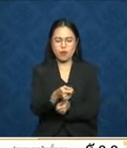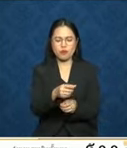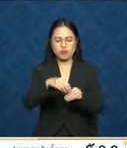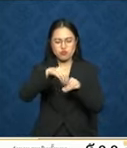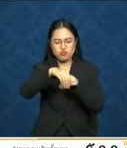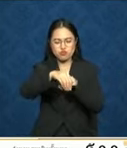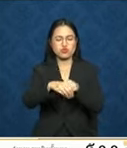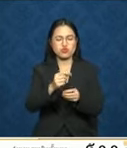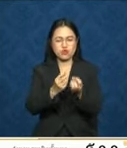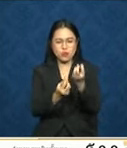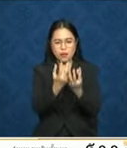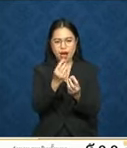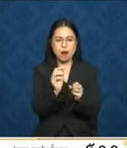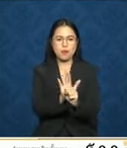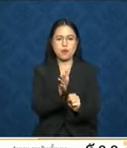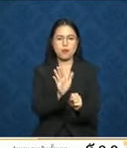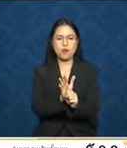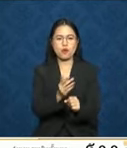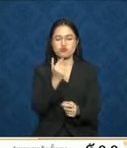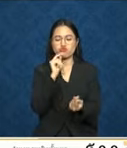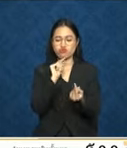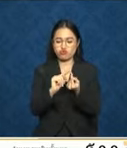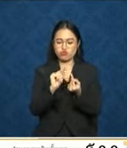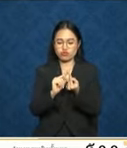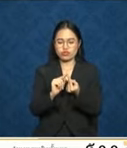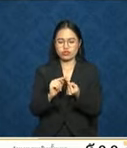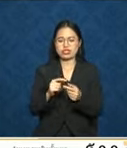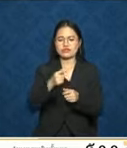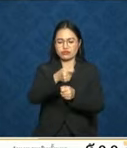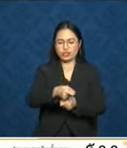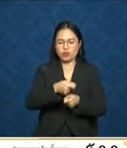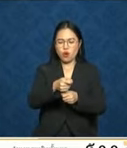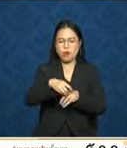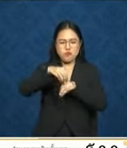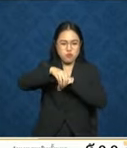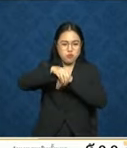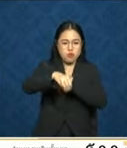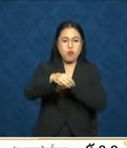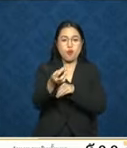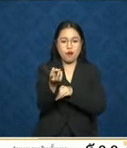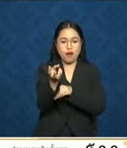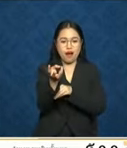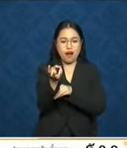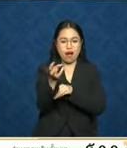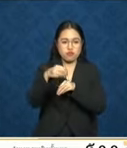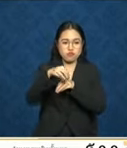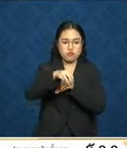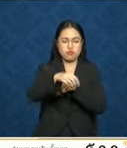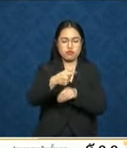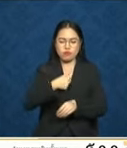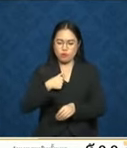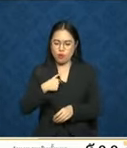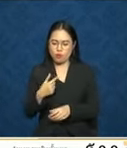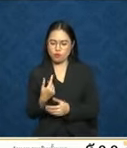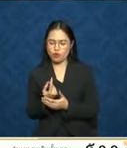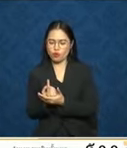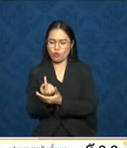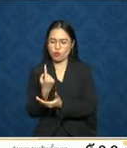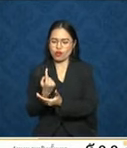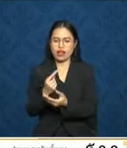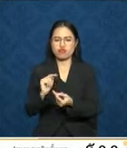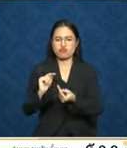ดยเฉพาะอย่างยิ่งเกษตรกรทำนาข้าวผมและผู้นำท้องที่ท้องถิ่นตำบลท้องลำเจียกอำเภอเชียน